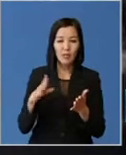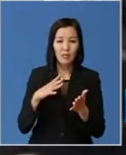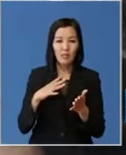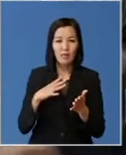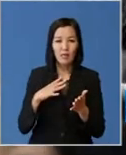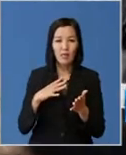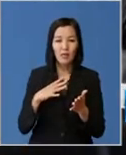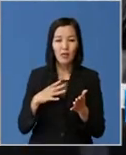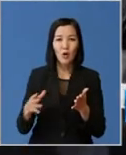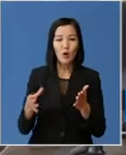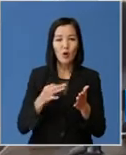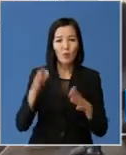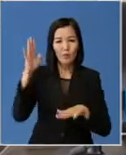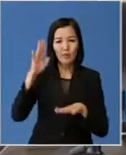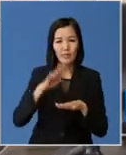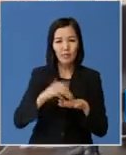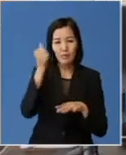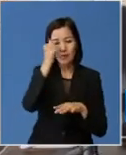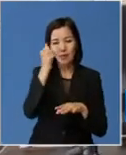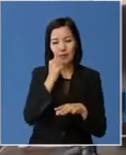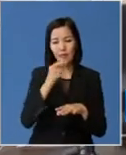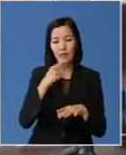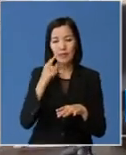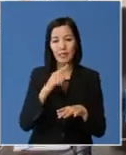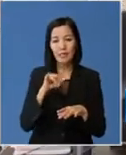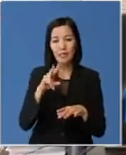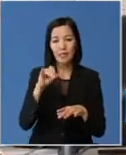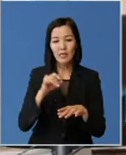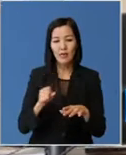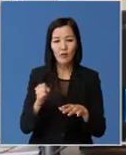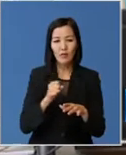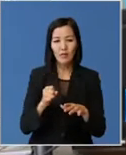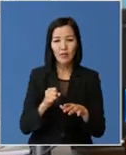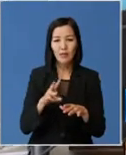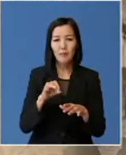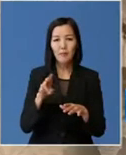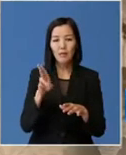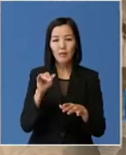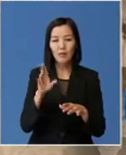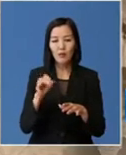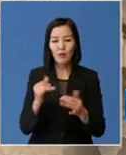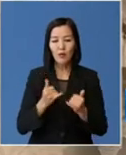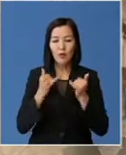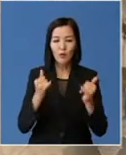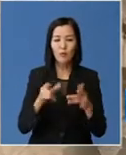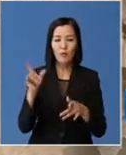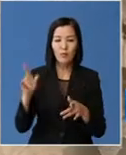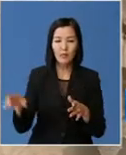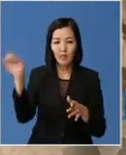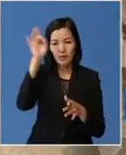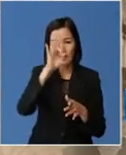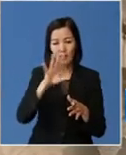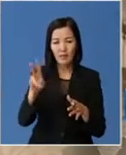болған азаматқа ел атынан алғыс айтты. Ал Іле аудандық мәслихаты Қыдыргелді Медеевке Іле ауданының құрметті азаматы атағын